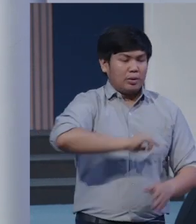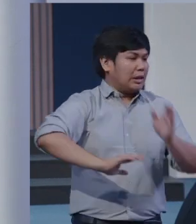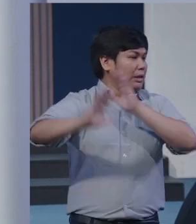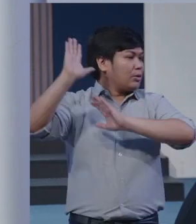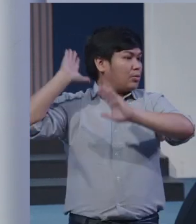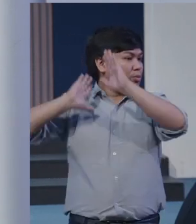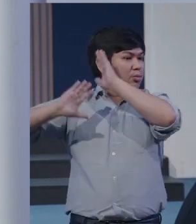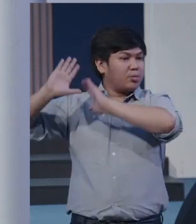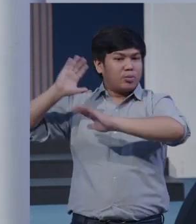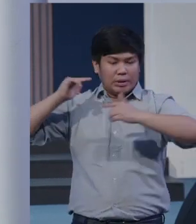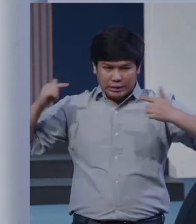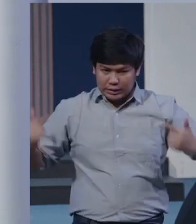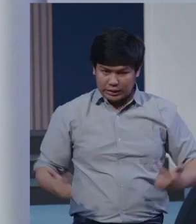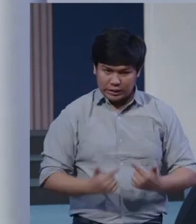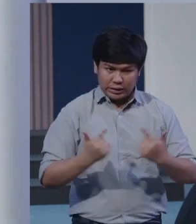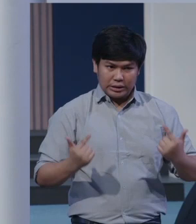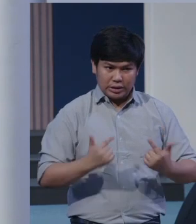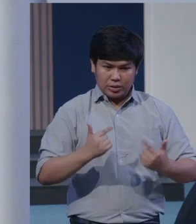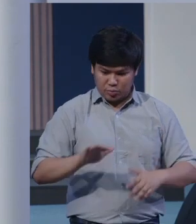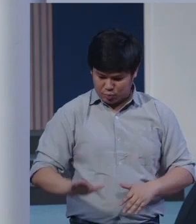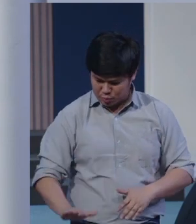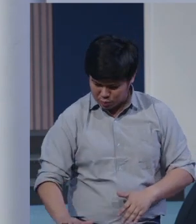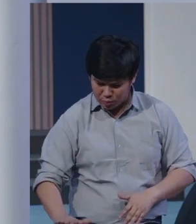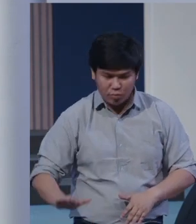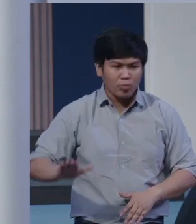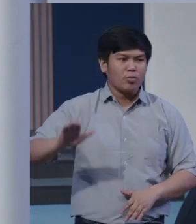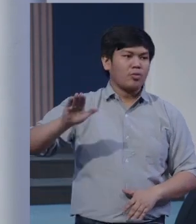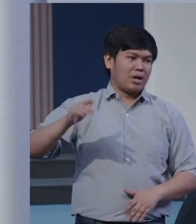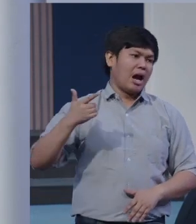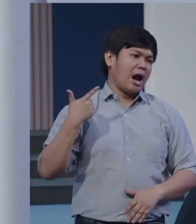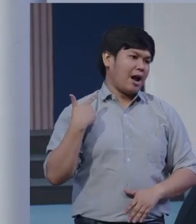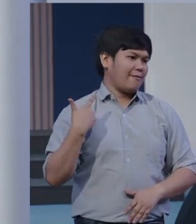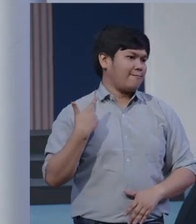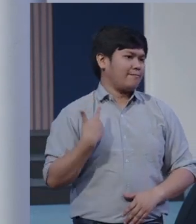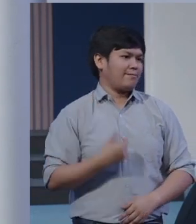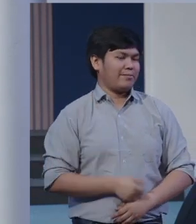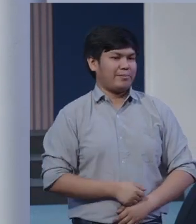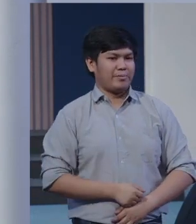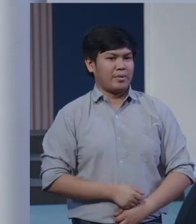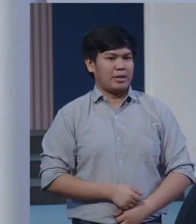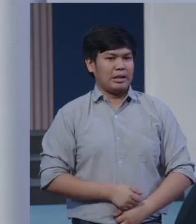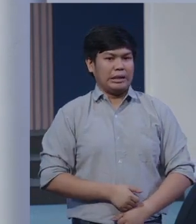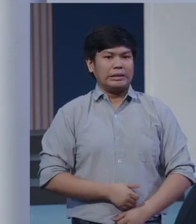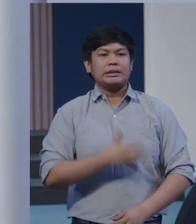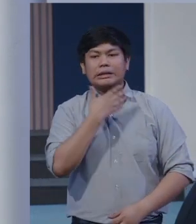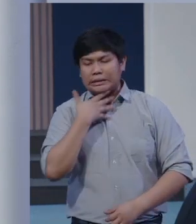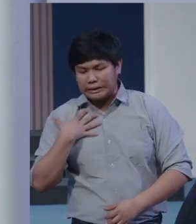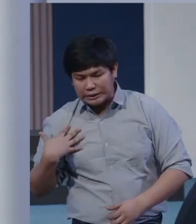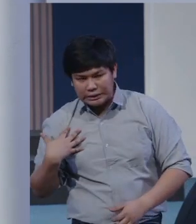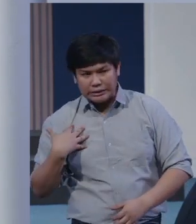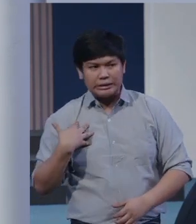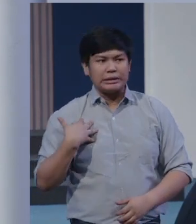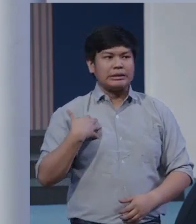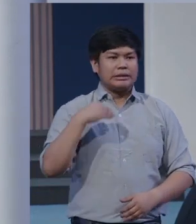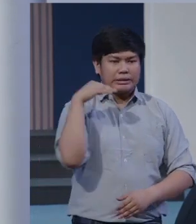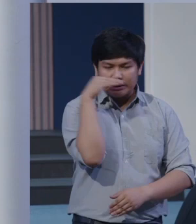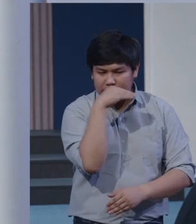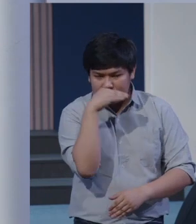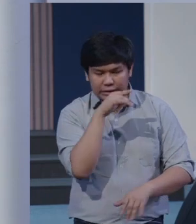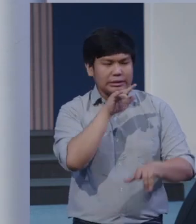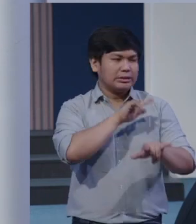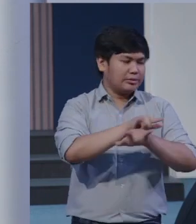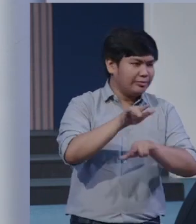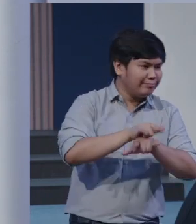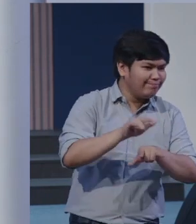walked when you were living in them iyung mga pagkakasalang sexual immorality impurity passion Evil